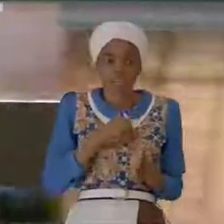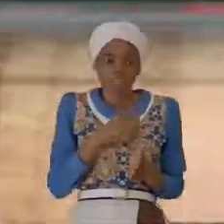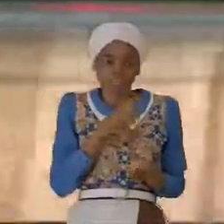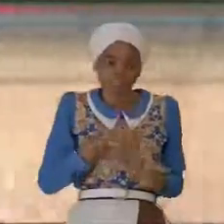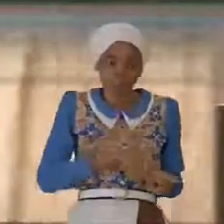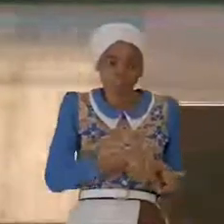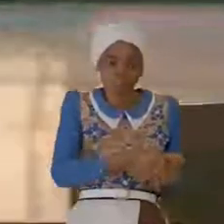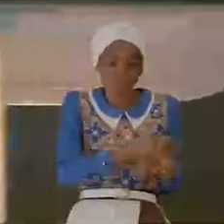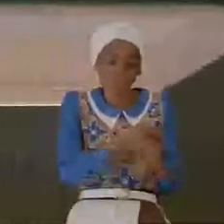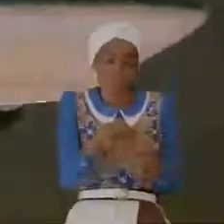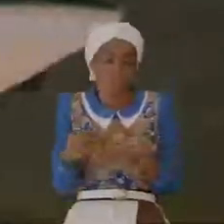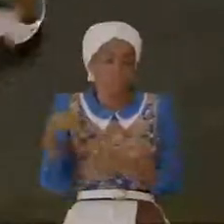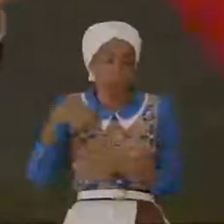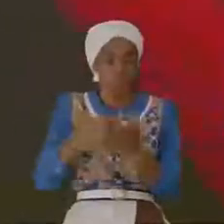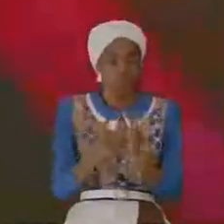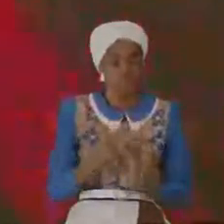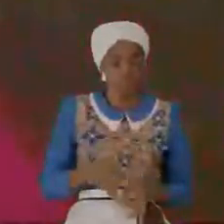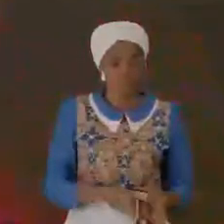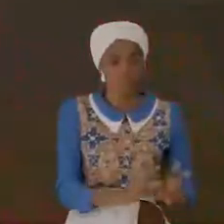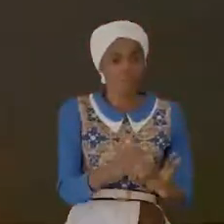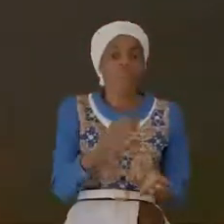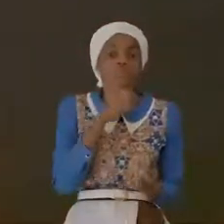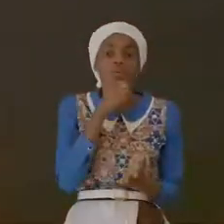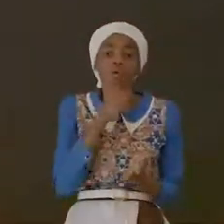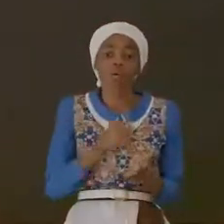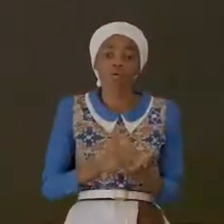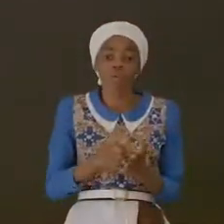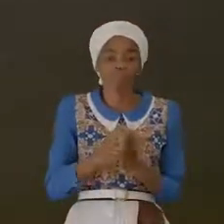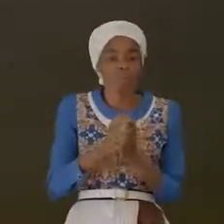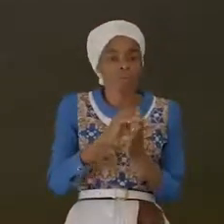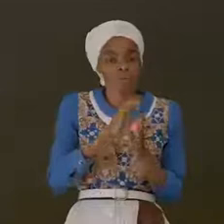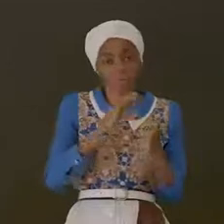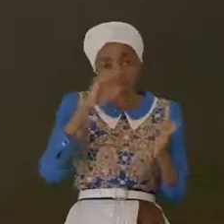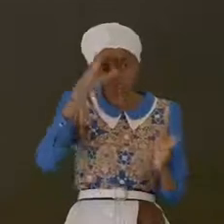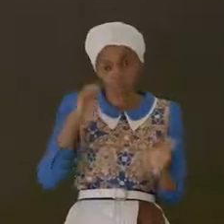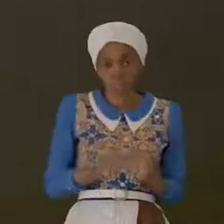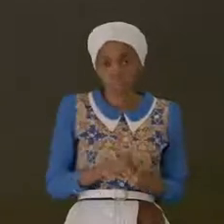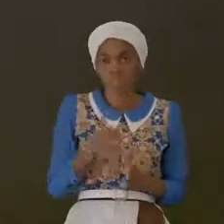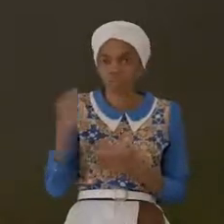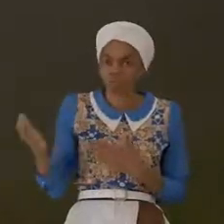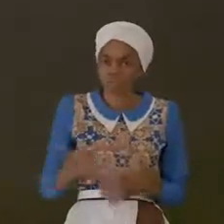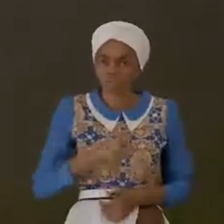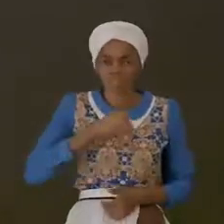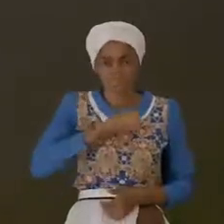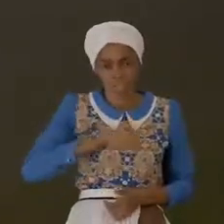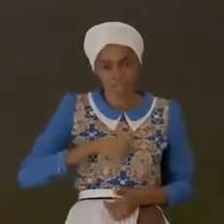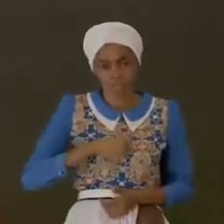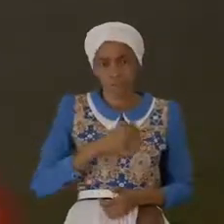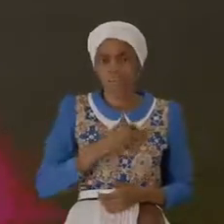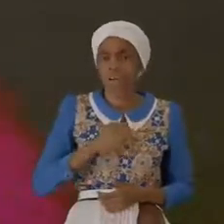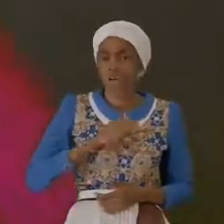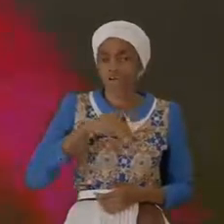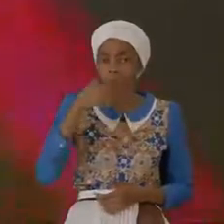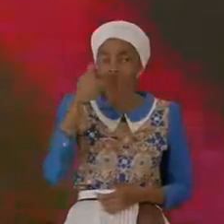et vous êtes allé à la trajectoire de l'ancienne alliance. Vous avez amené